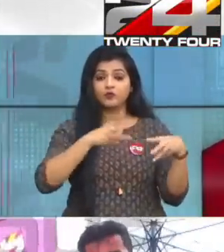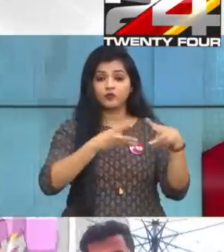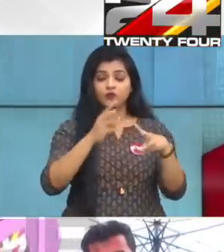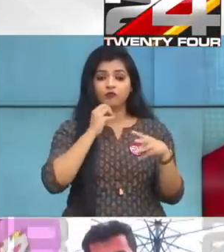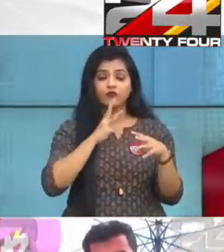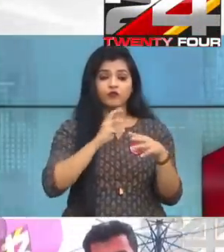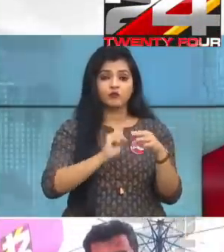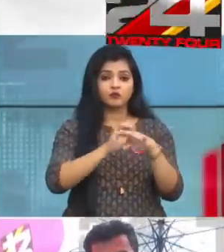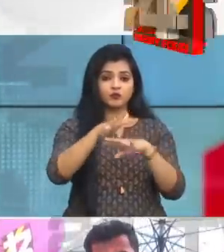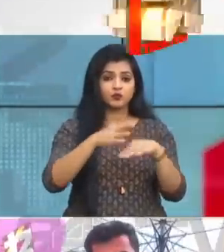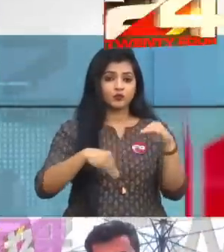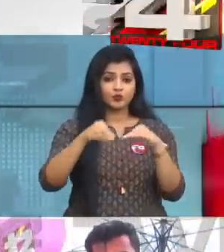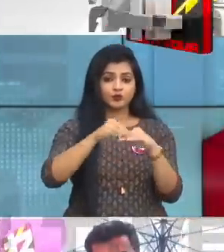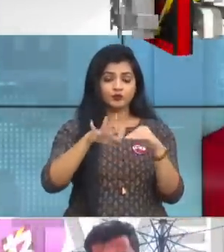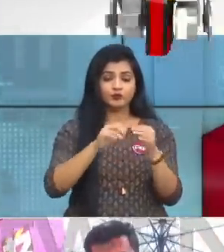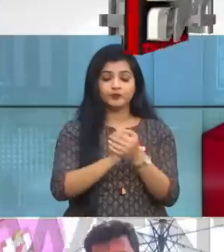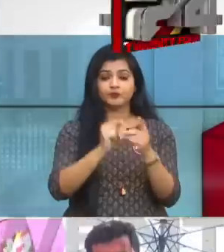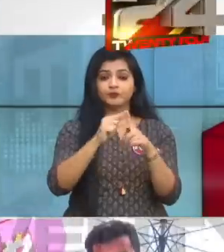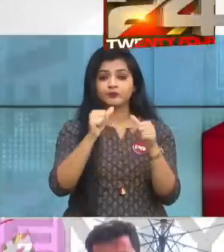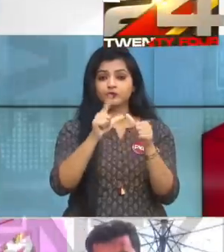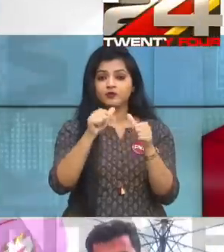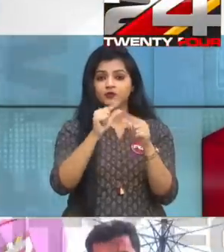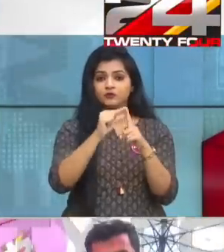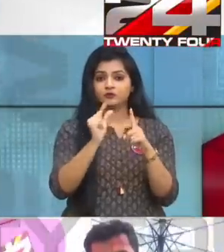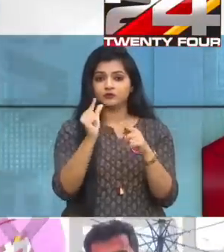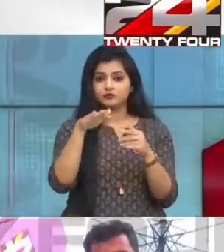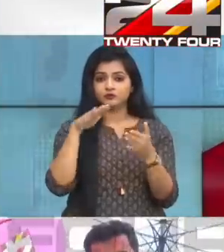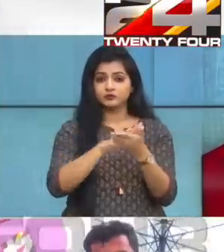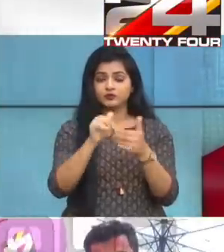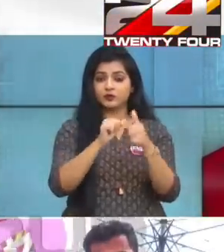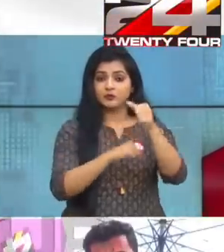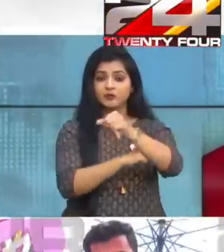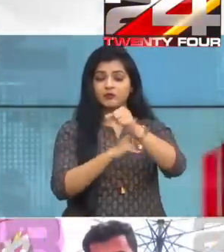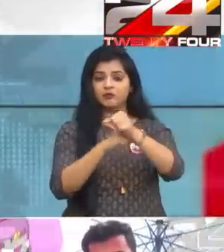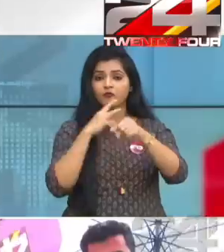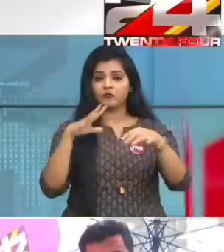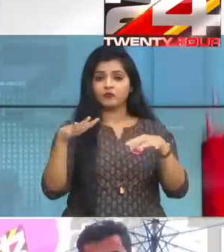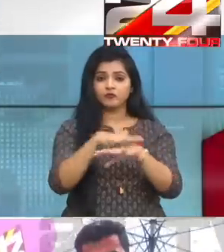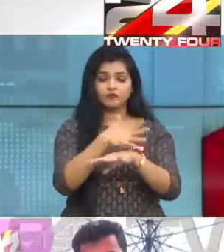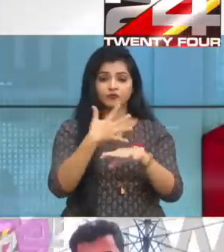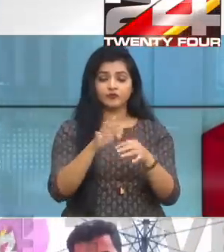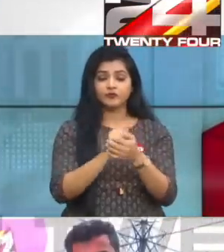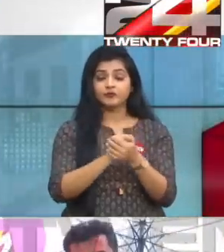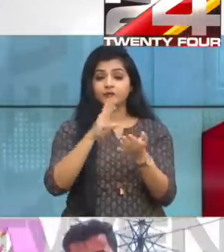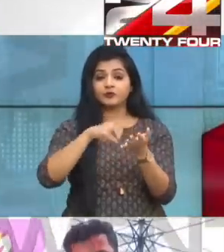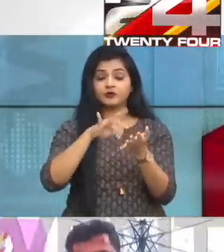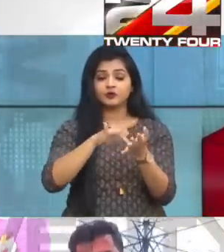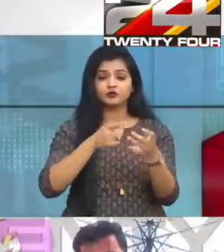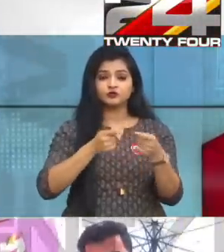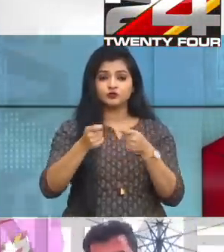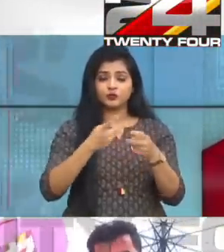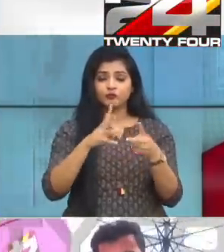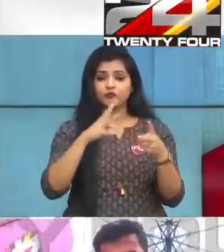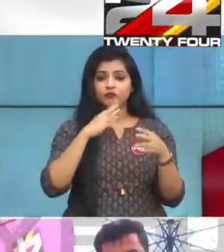പുഴകൾ കരകവിഞ്ഞ് ഒഴുകുകയാണ്. പാലപ്പുഴ പാലം ഏതാണ്ട് പൂർണ്ണമായും തന്നെ വെള്ളത്തിൽ മുങ്ങി. മണിക്കടവ് ടൗണിൽ വ്യാപാര സ്ഥാപനങ്ങളിൽ വെള്ളം